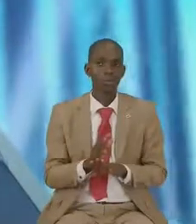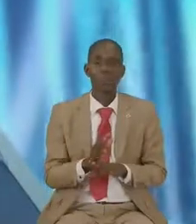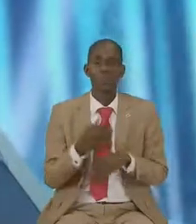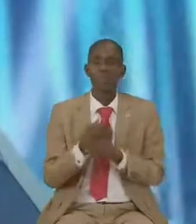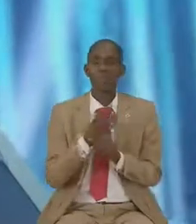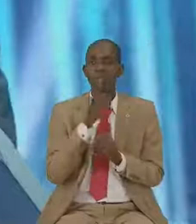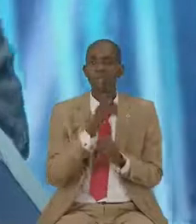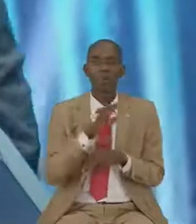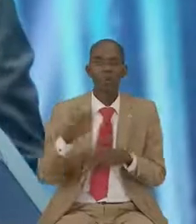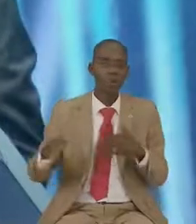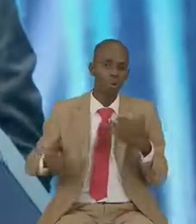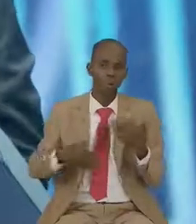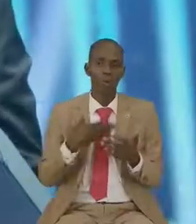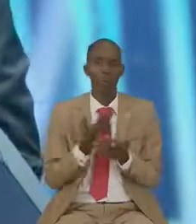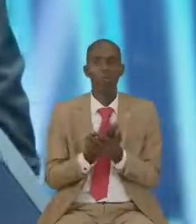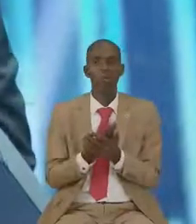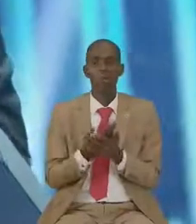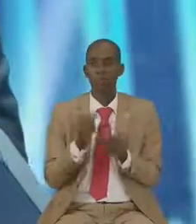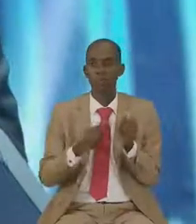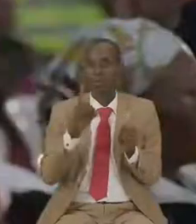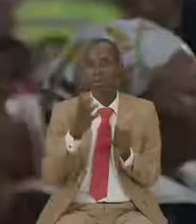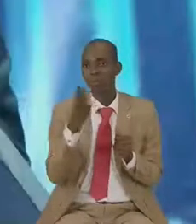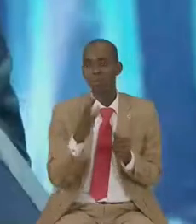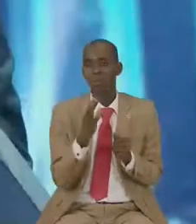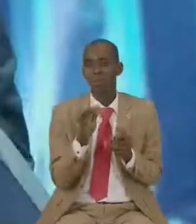Présentez vos défis au Seigneur.